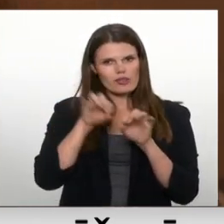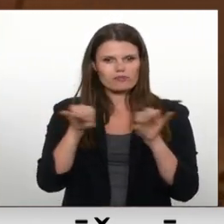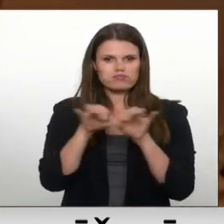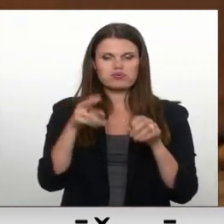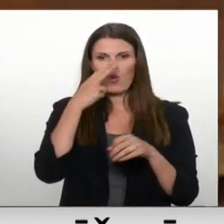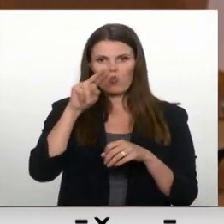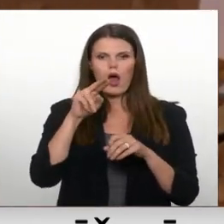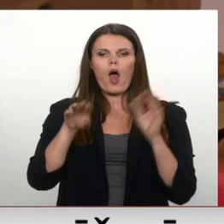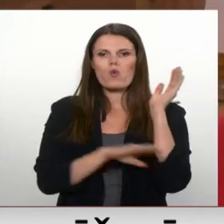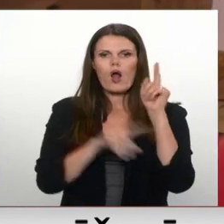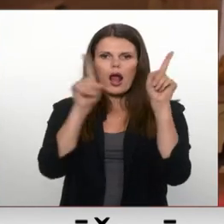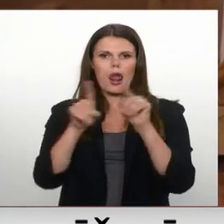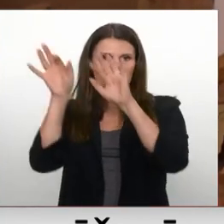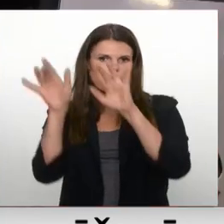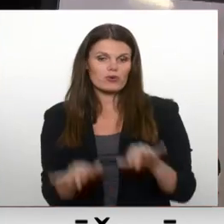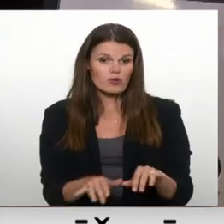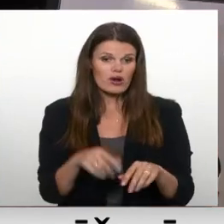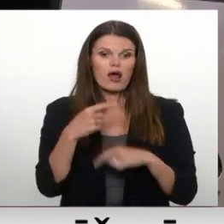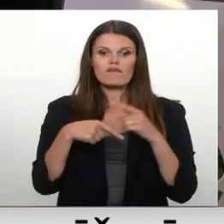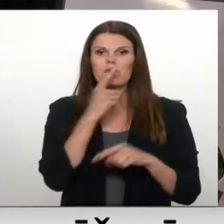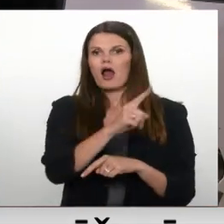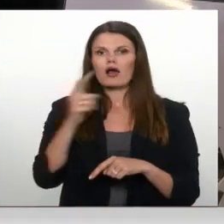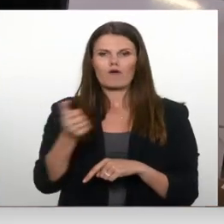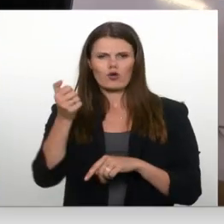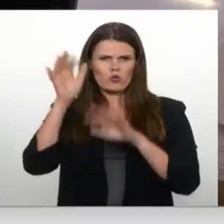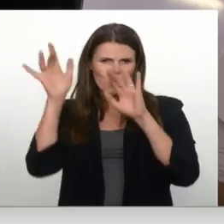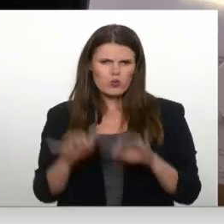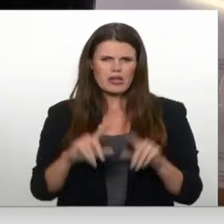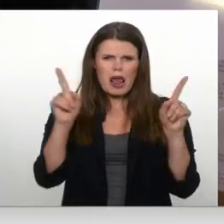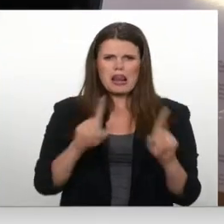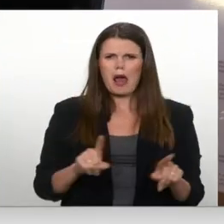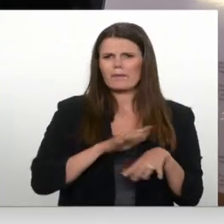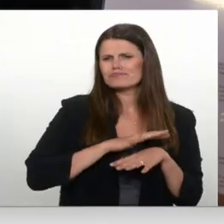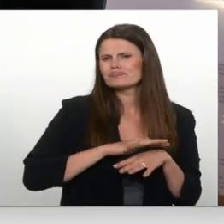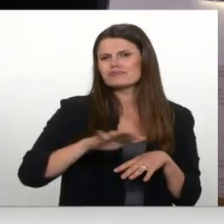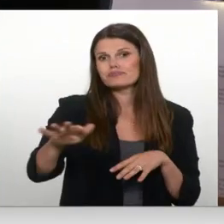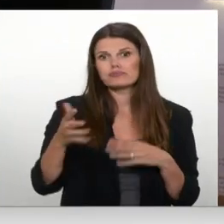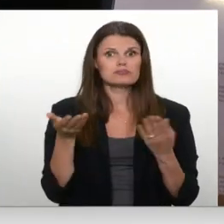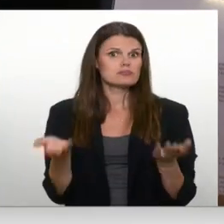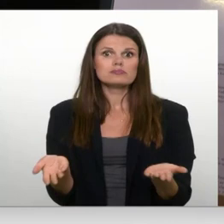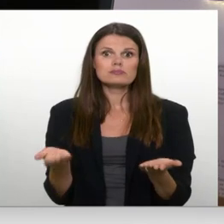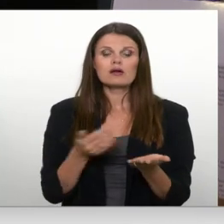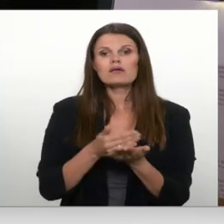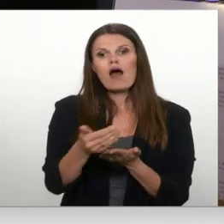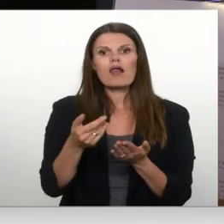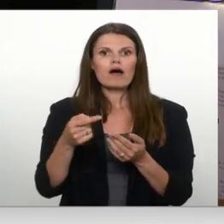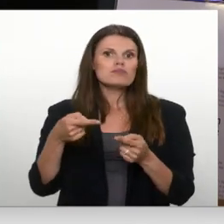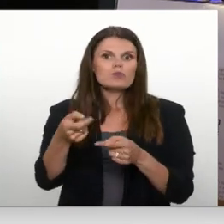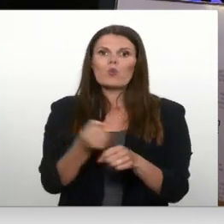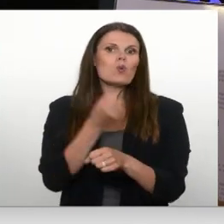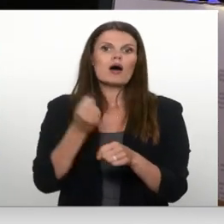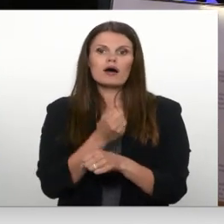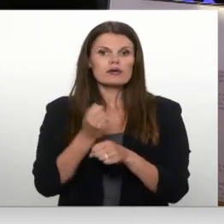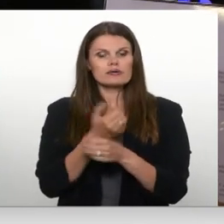koku lapām. Ik gadu rudenī ir 1000 tonu nokrīt šīs lapas, un tām netiek, teiksim, dod tā nākamā